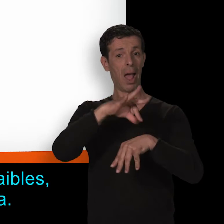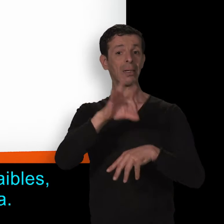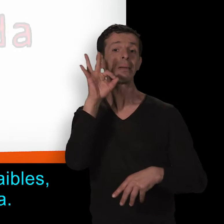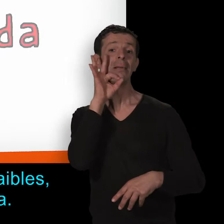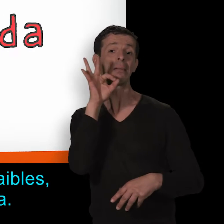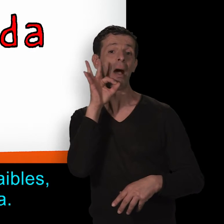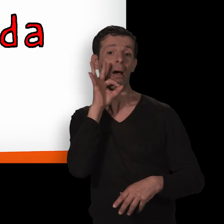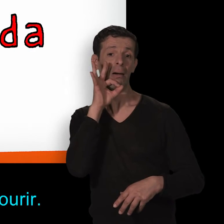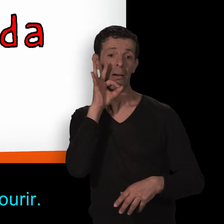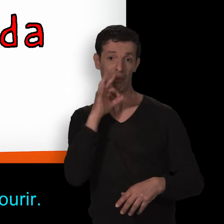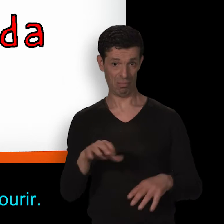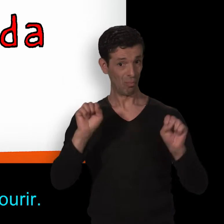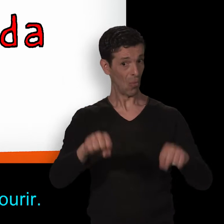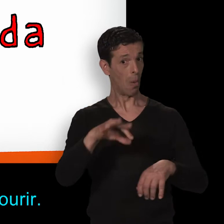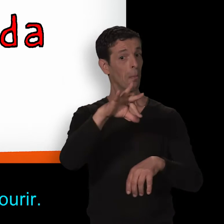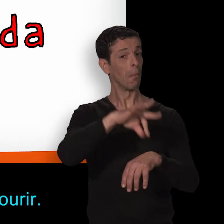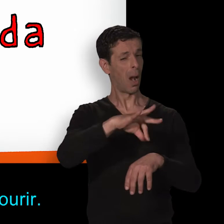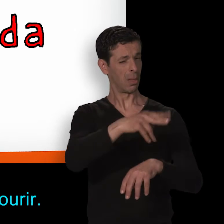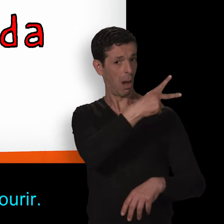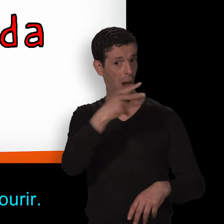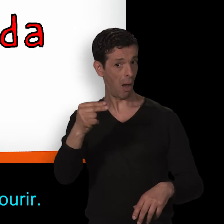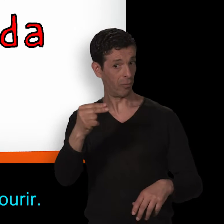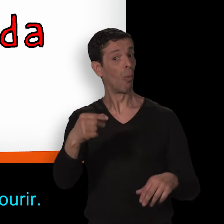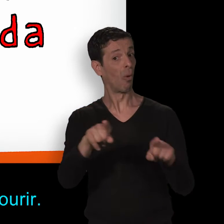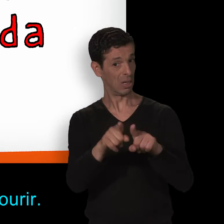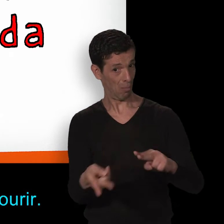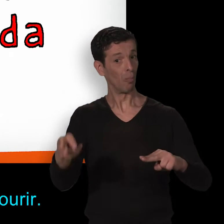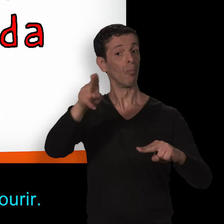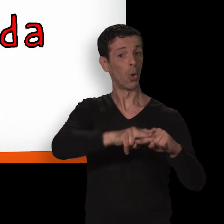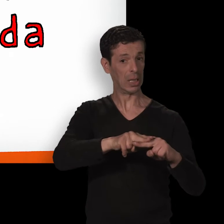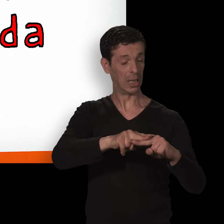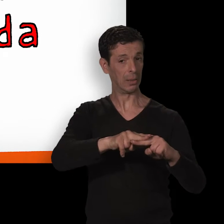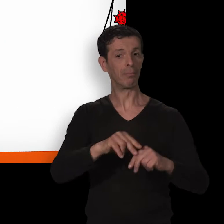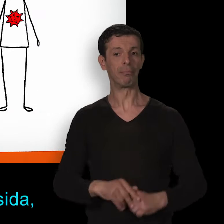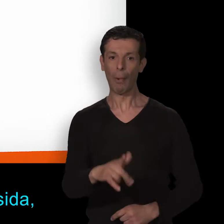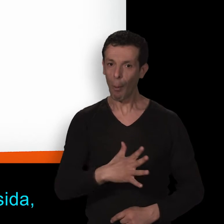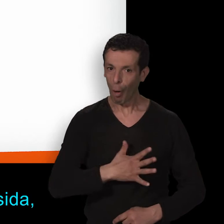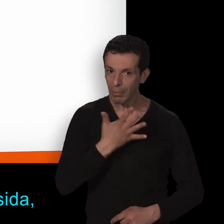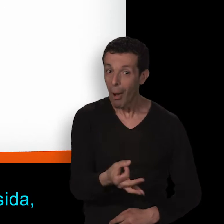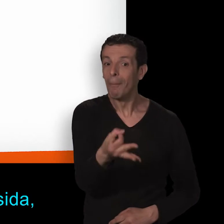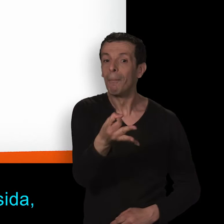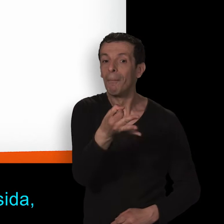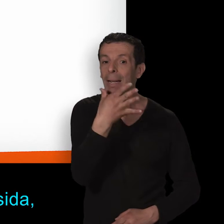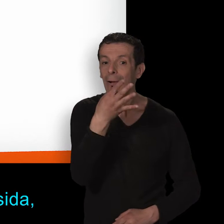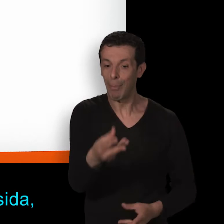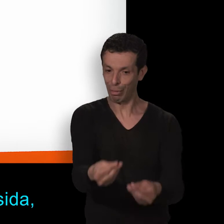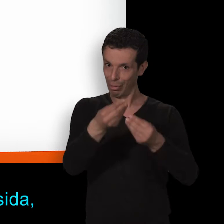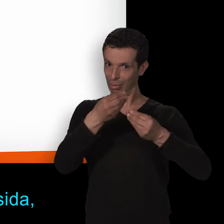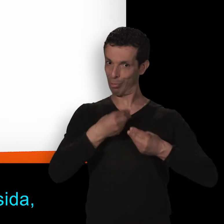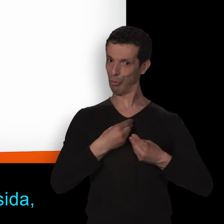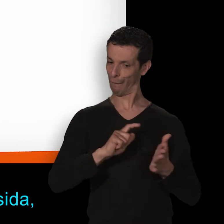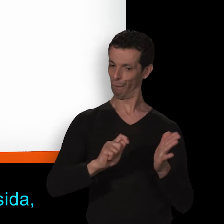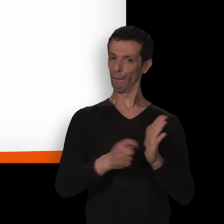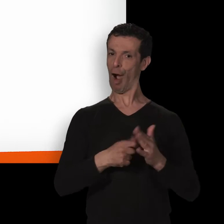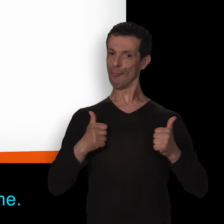qu'on est malade du sida. On peut attraper des maladies très graves et on peut mourir. Mais heureusement, pour les personnes qui ont le